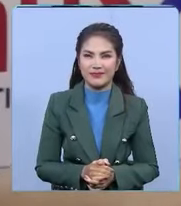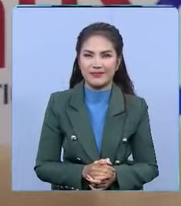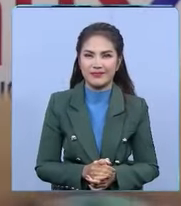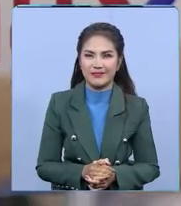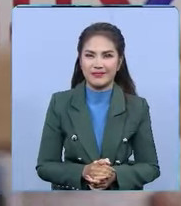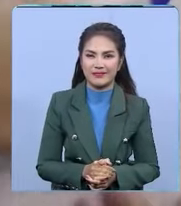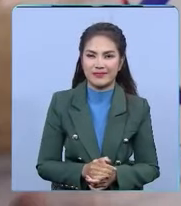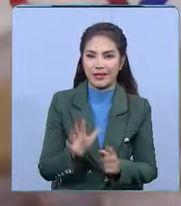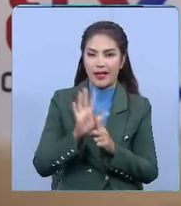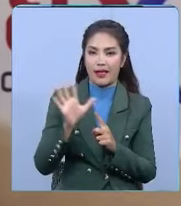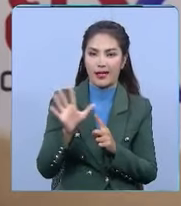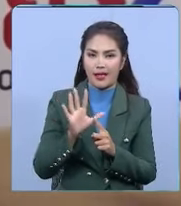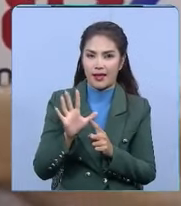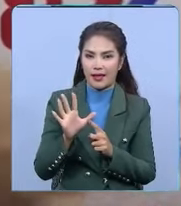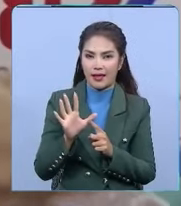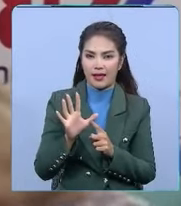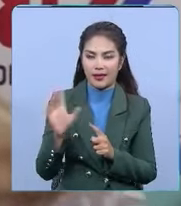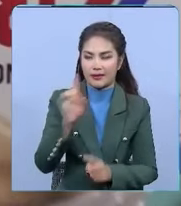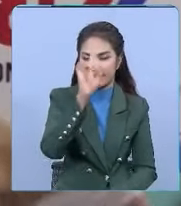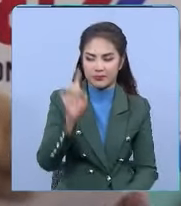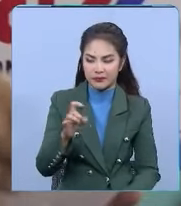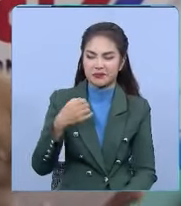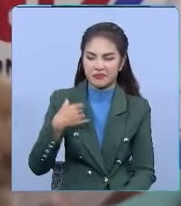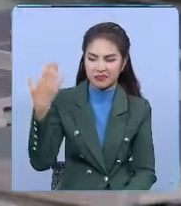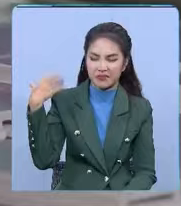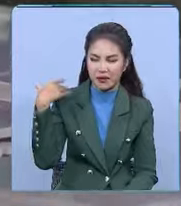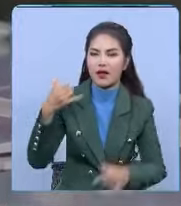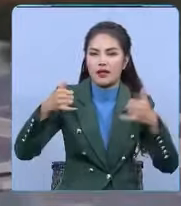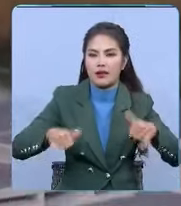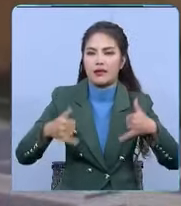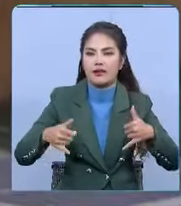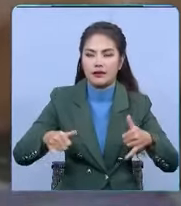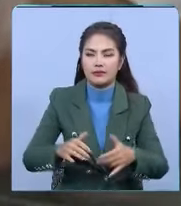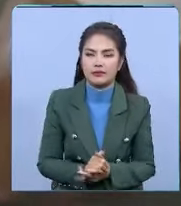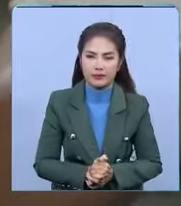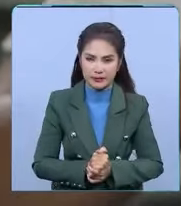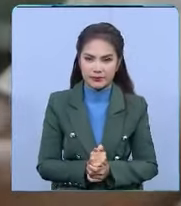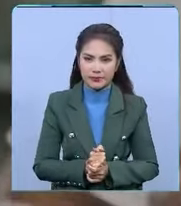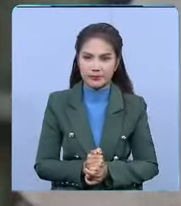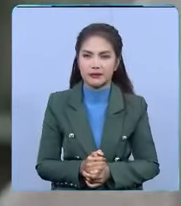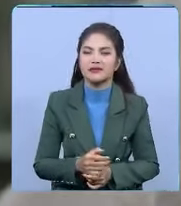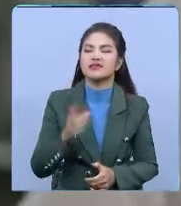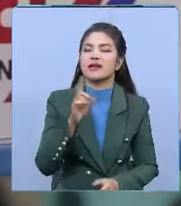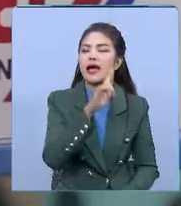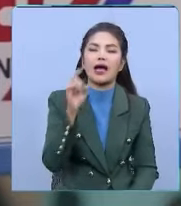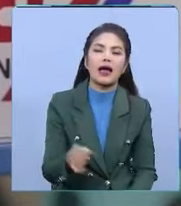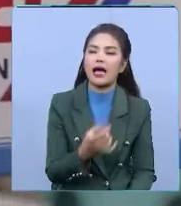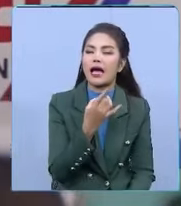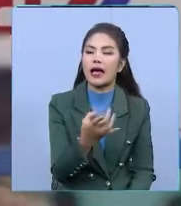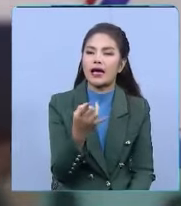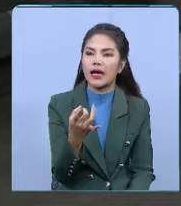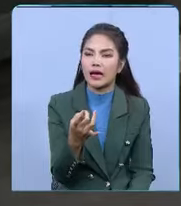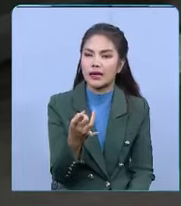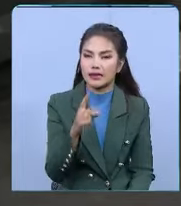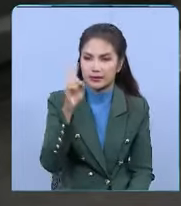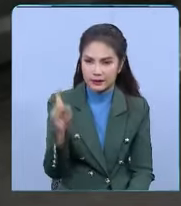หมวดที่5เป็นคำถามที่ท่านต้องเคยเล่นแน่ๆครับเป็นเหมือนคำถามวัยเด็กเราครับอะไรเอ่ยเป็นคำถามอะไรเอ่ยนะฮะในนี้จ